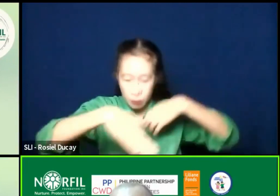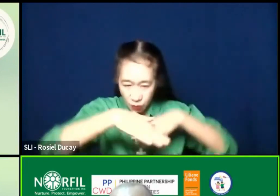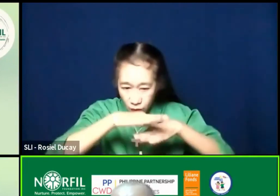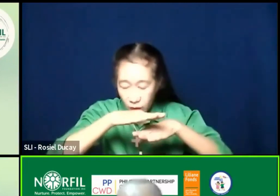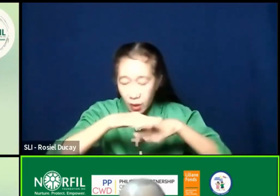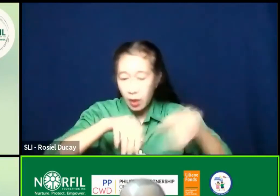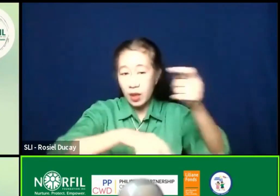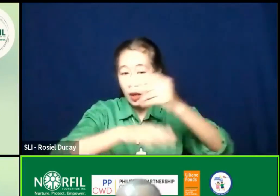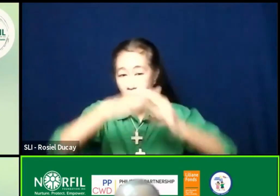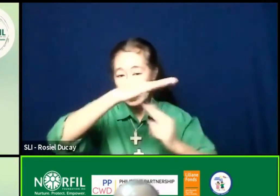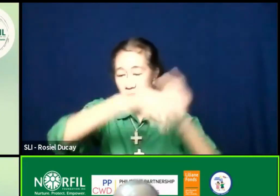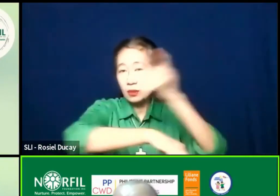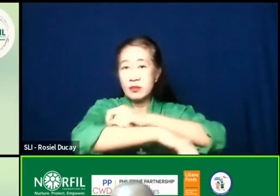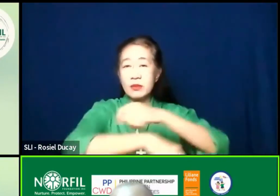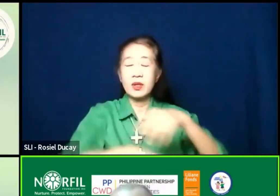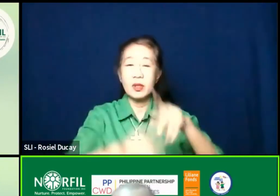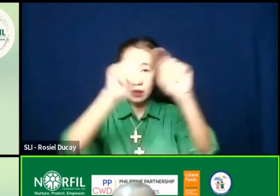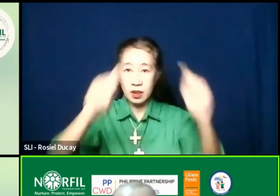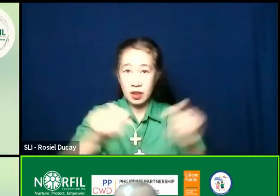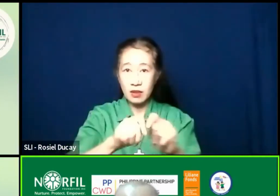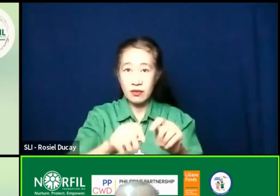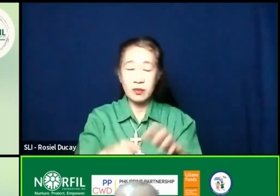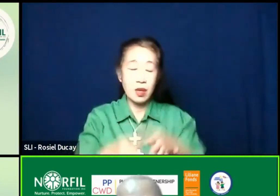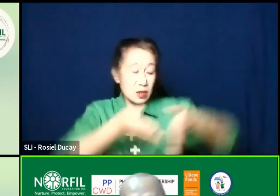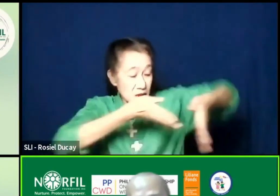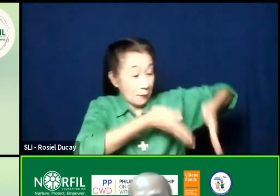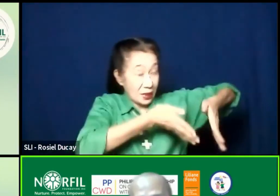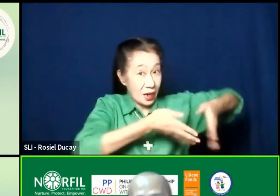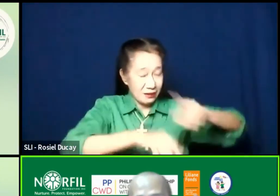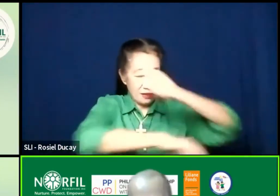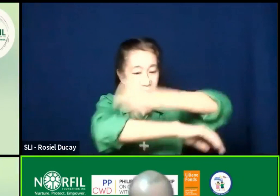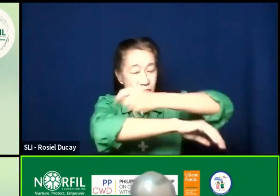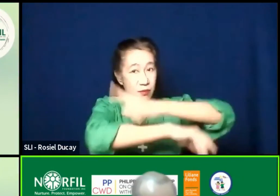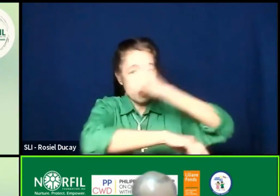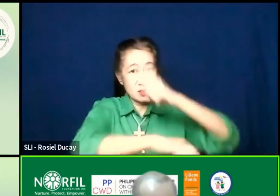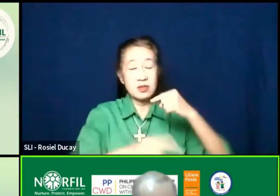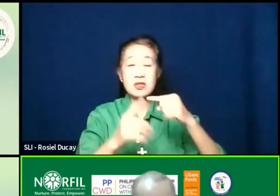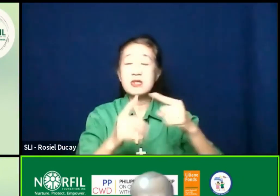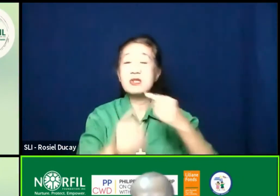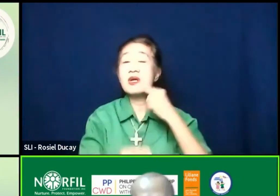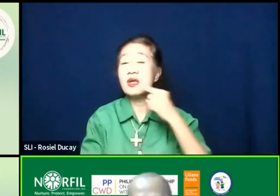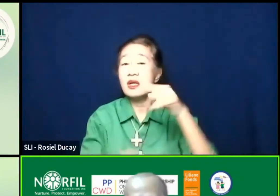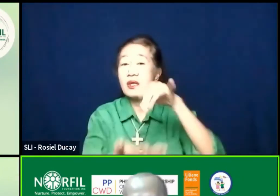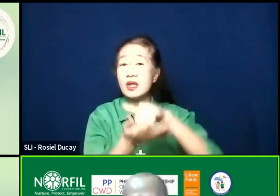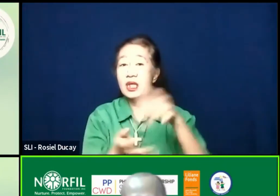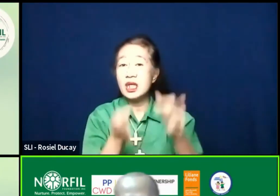ka. Meron naman sa triangle of life, beside the table ka naman. Kasi sinasabi, kung ito yung